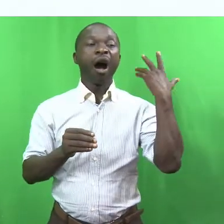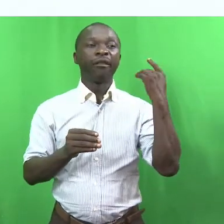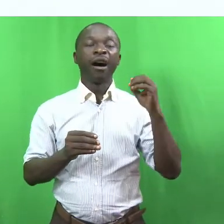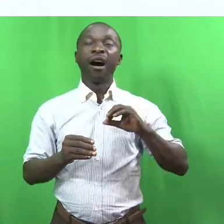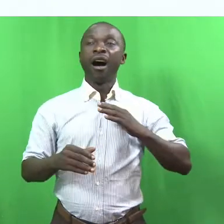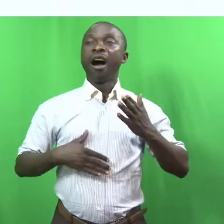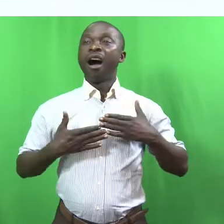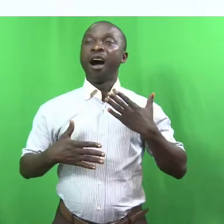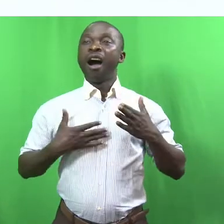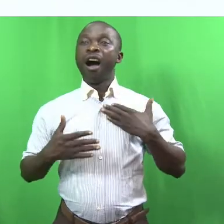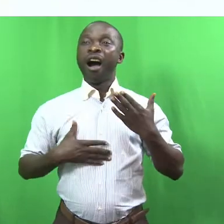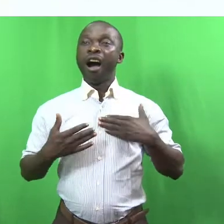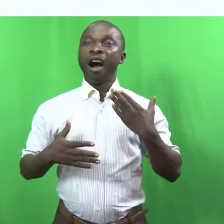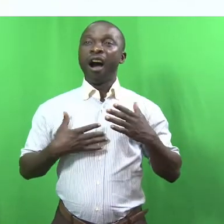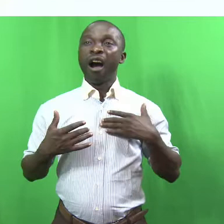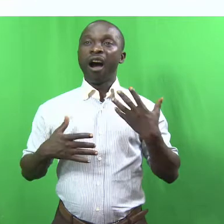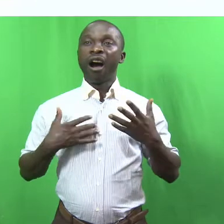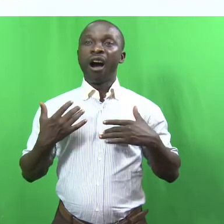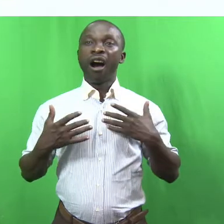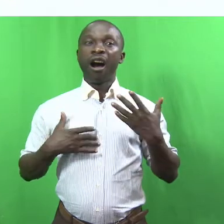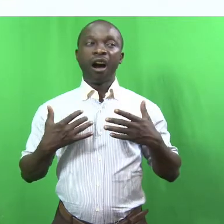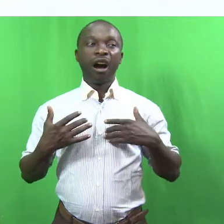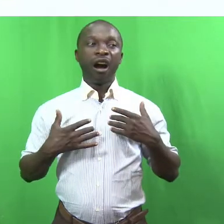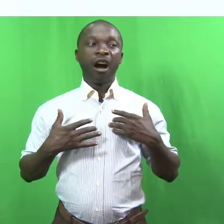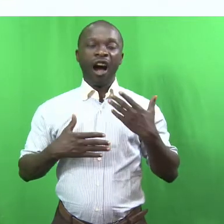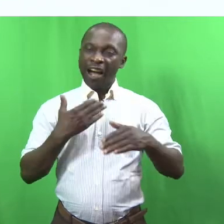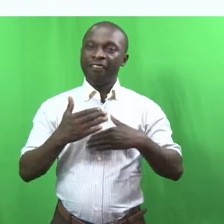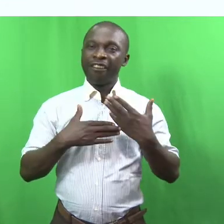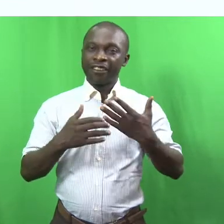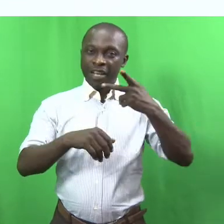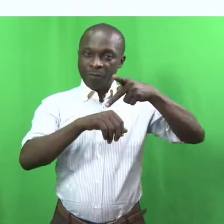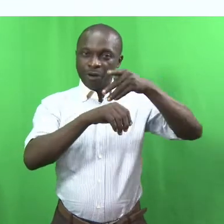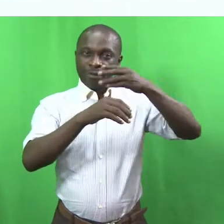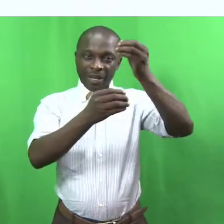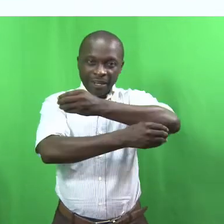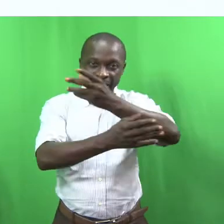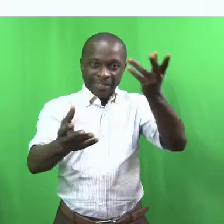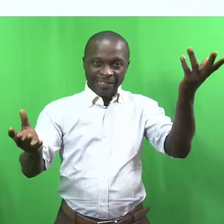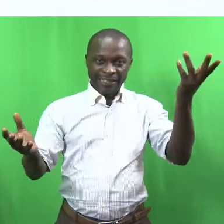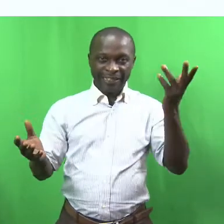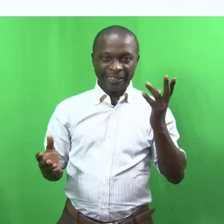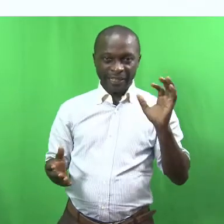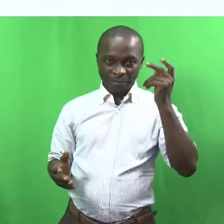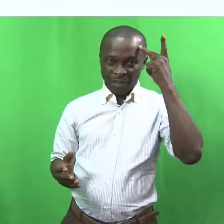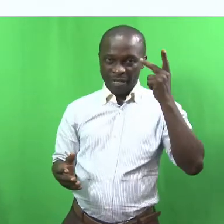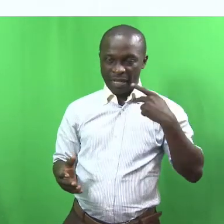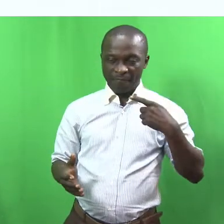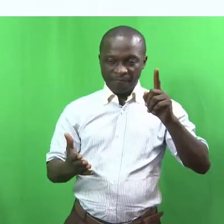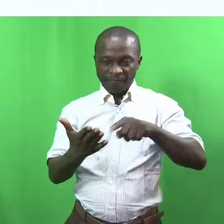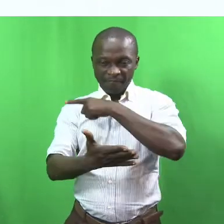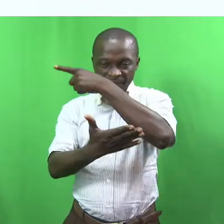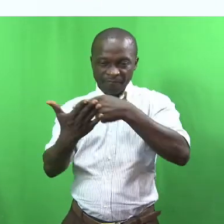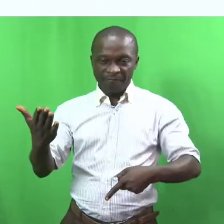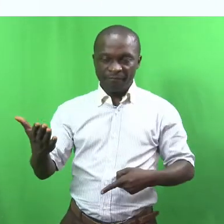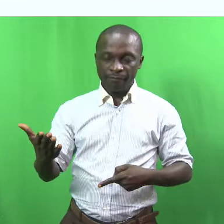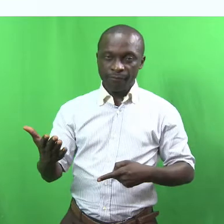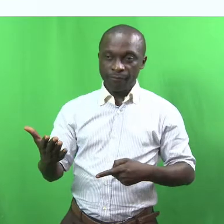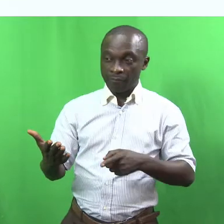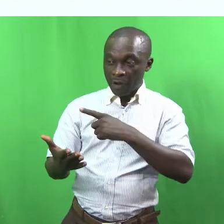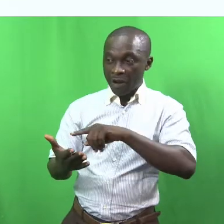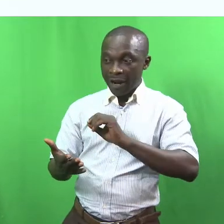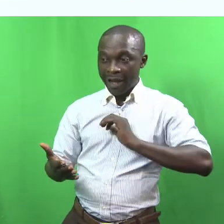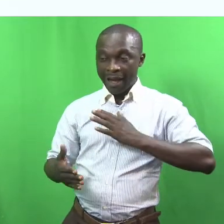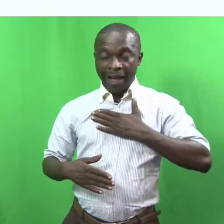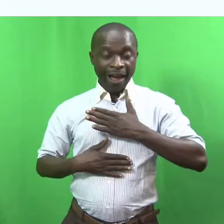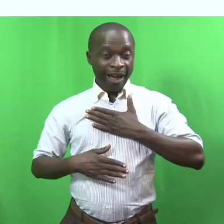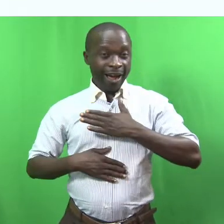y a quelques jours de l'annonce faite par le chef de l'État demandant au Premier ministre, au chef du gouvernement, le docteur